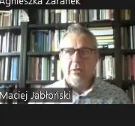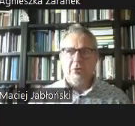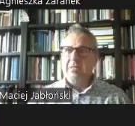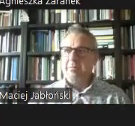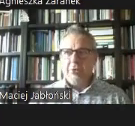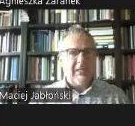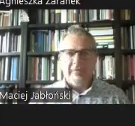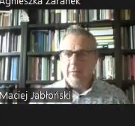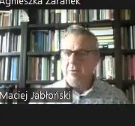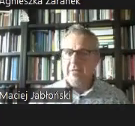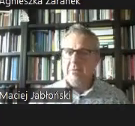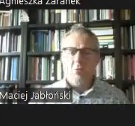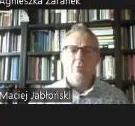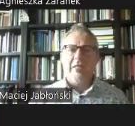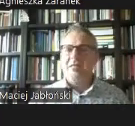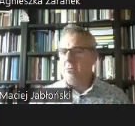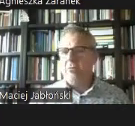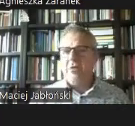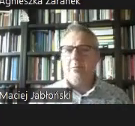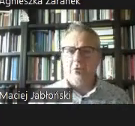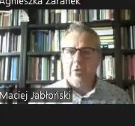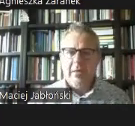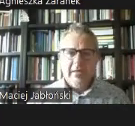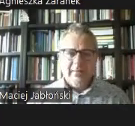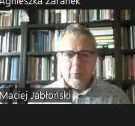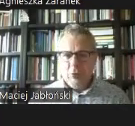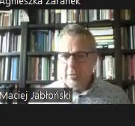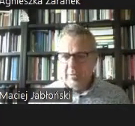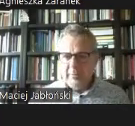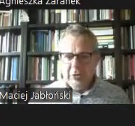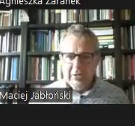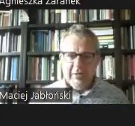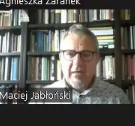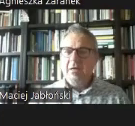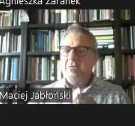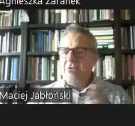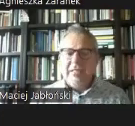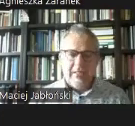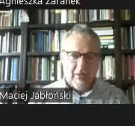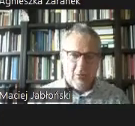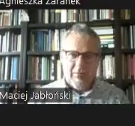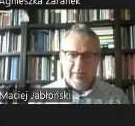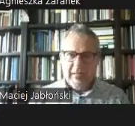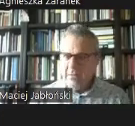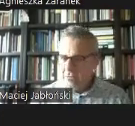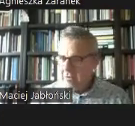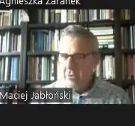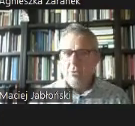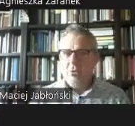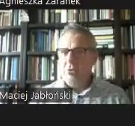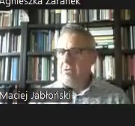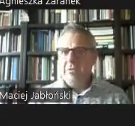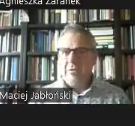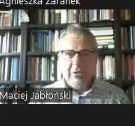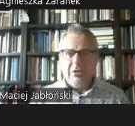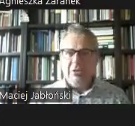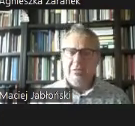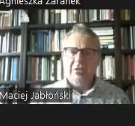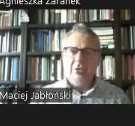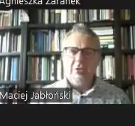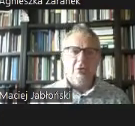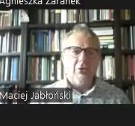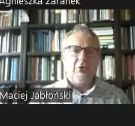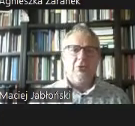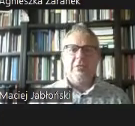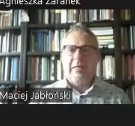w kontekście bezpieczeństwa, bo to jest jakby jedna z głównych potrzeb, poczucie bezpieczeństwa wszystkich obywateli, wszystkich uczniów, wszystkich dzieci,